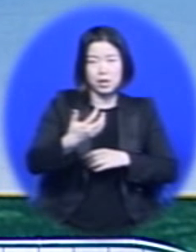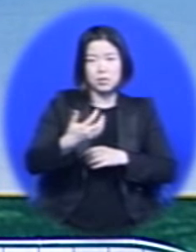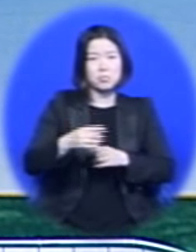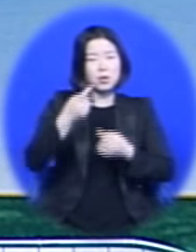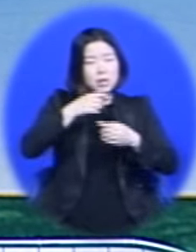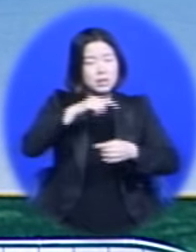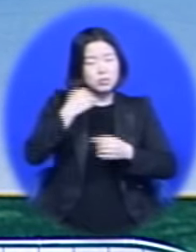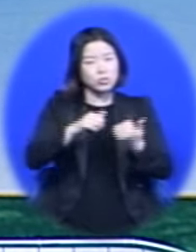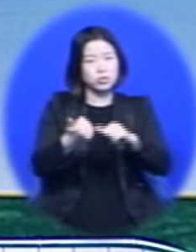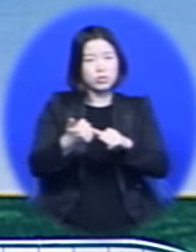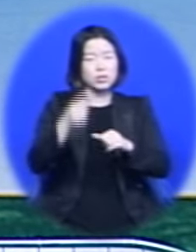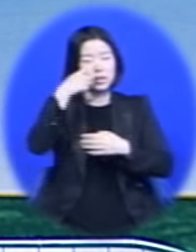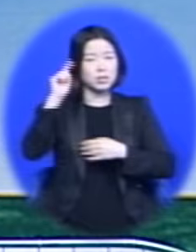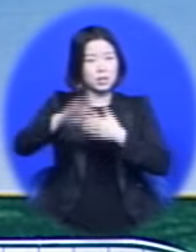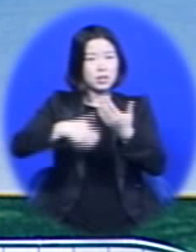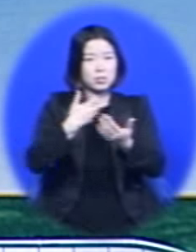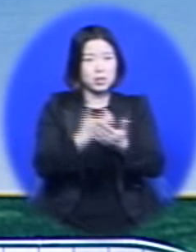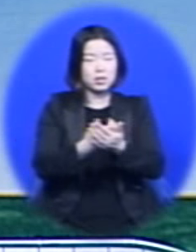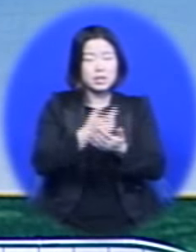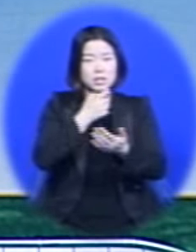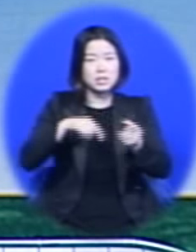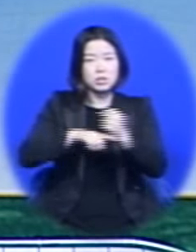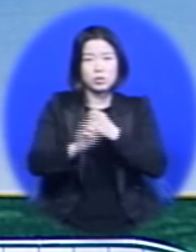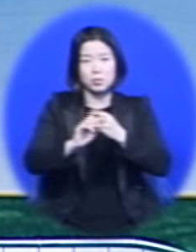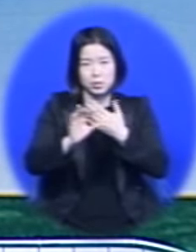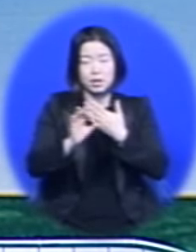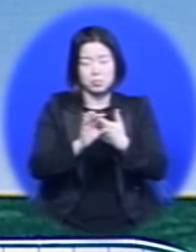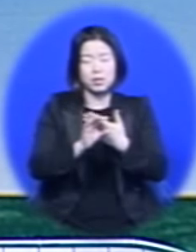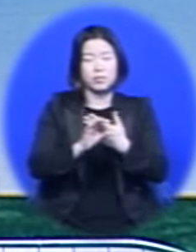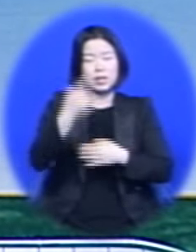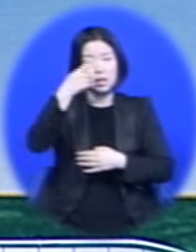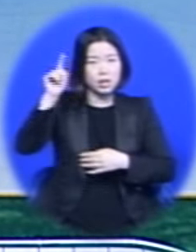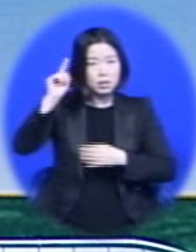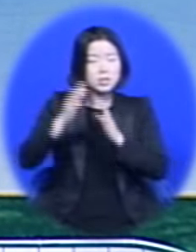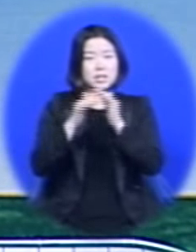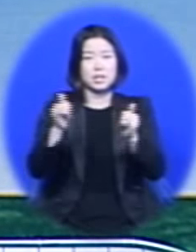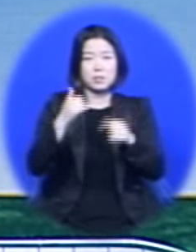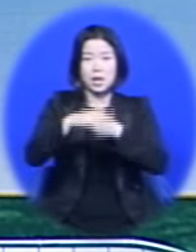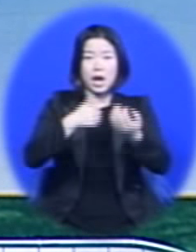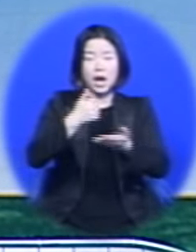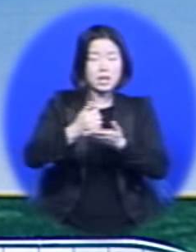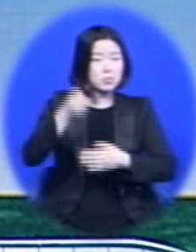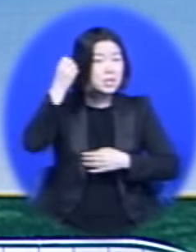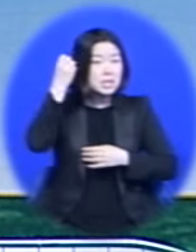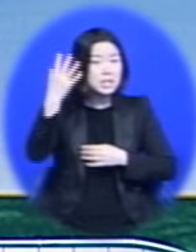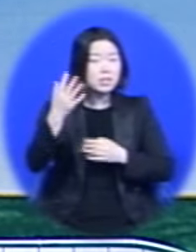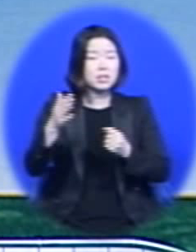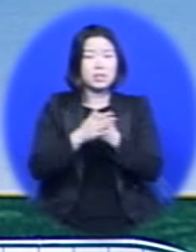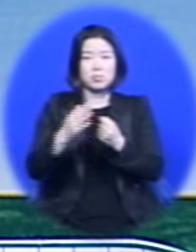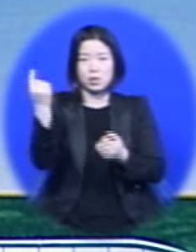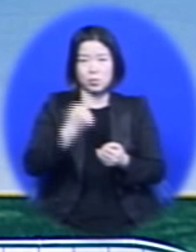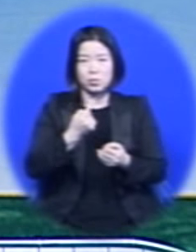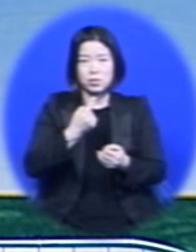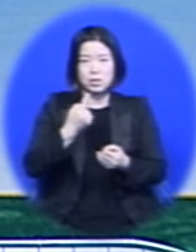무엇이냐고 나에게 묻는다면 나의 대답은 분명합니다. 러시아 사람들이 하나님을 잊어버렸기 때문에 온